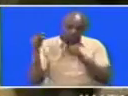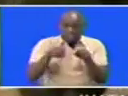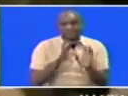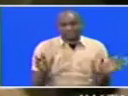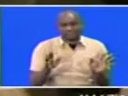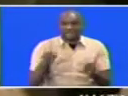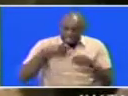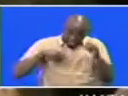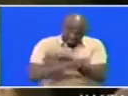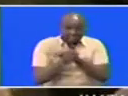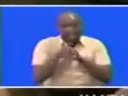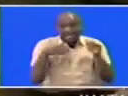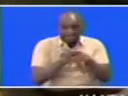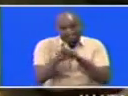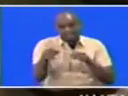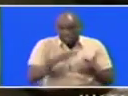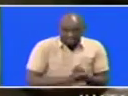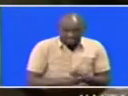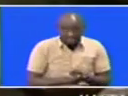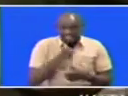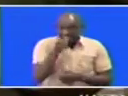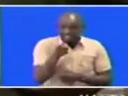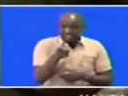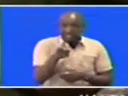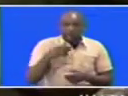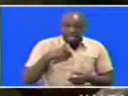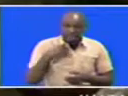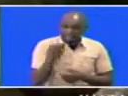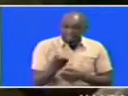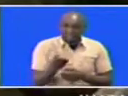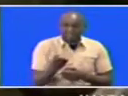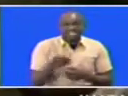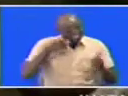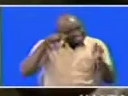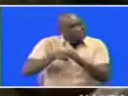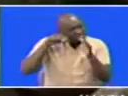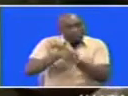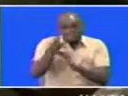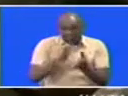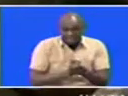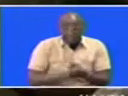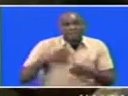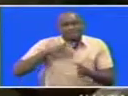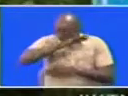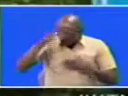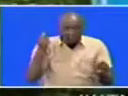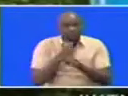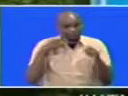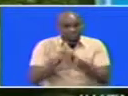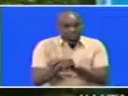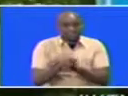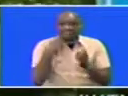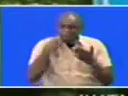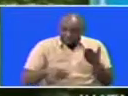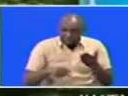can just access, and it is just within the shrine, very deep inside, where not everyone can access. Inaaminika